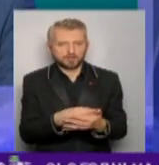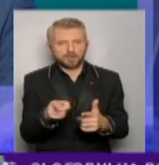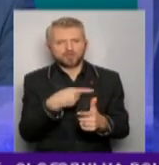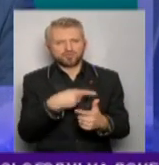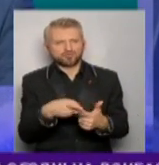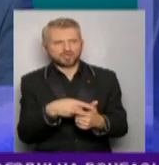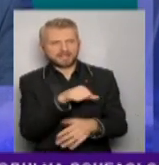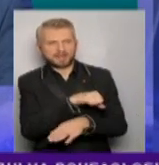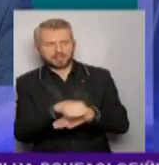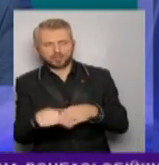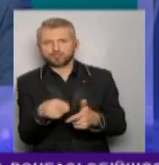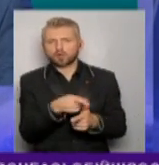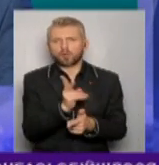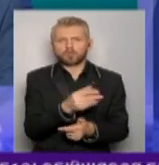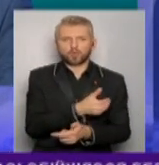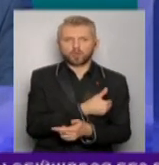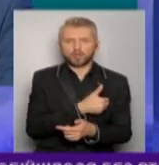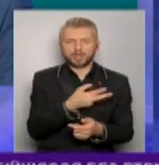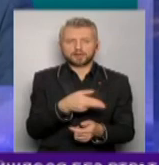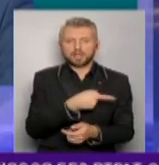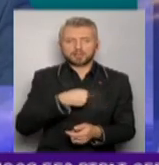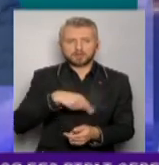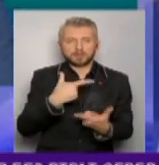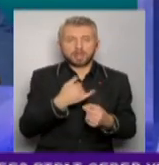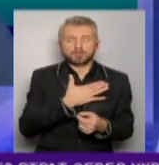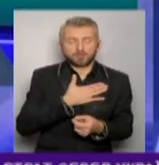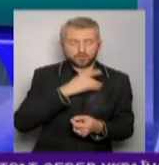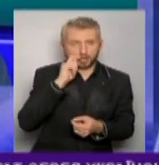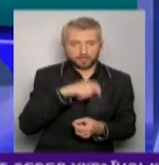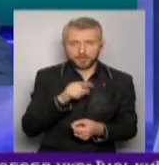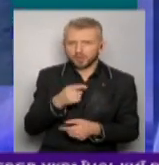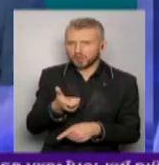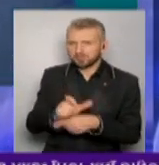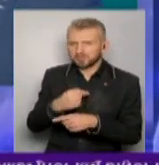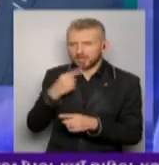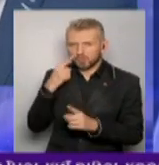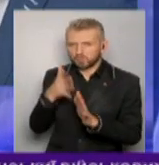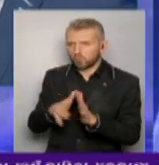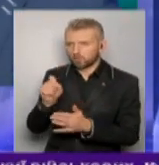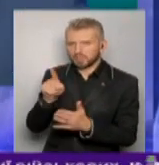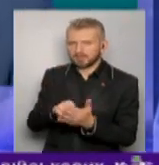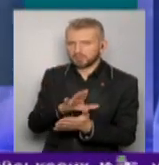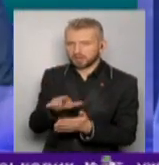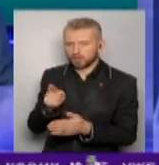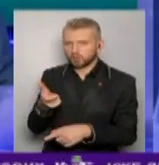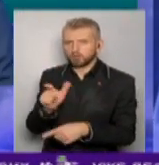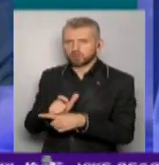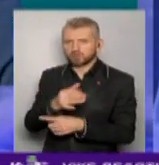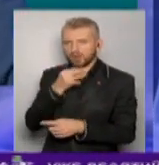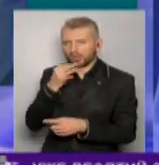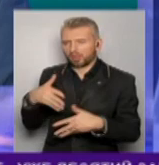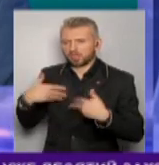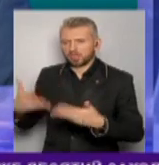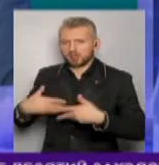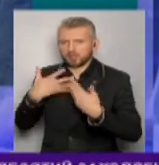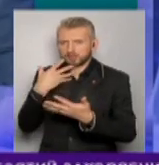границю, чи кому хоч. Де в нас Україна? Почули. Тут більше, я так зрозумів, не запитання, тут більше висловлення власної